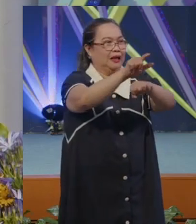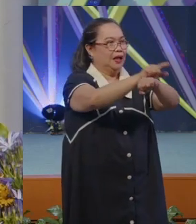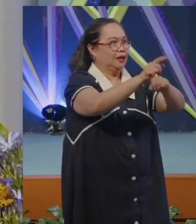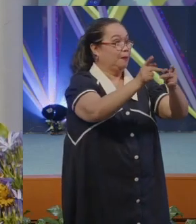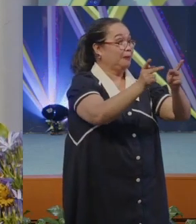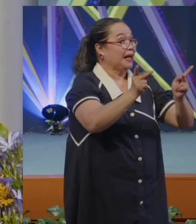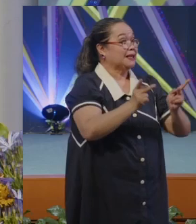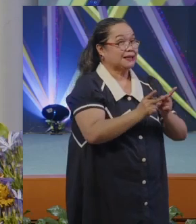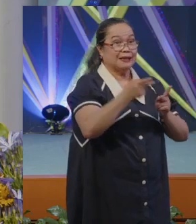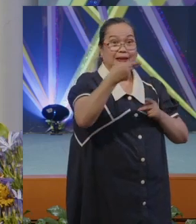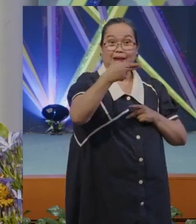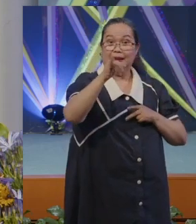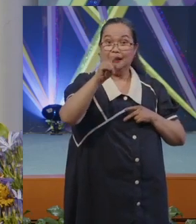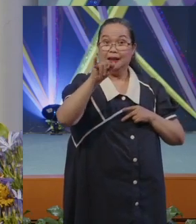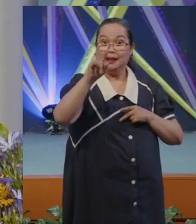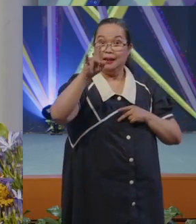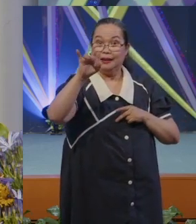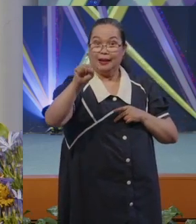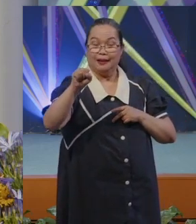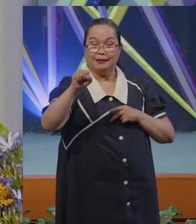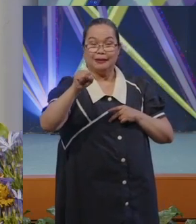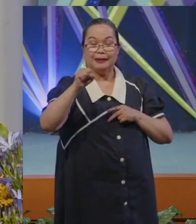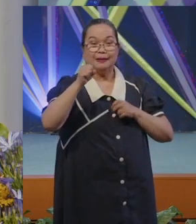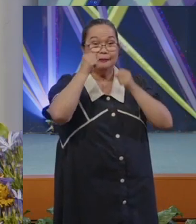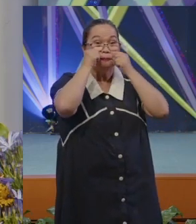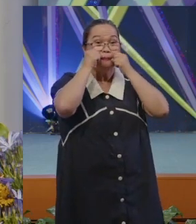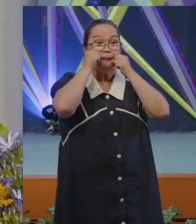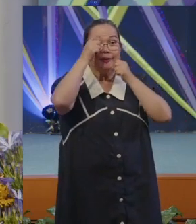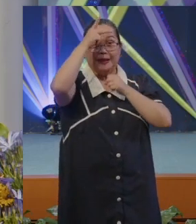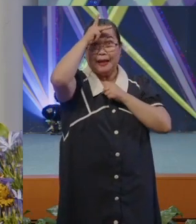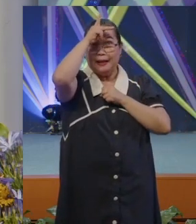Hittites. Portions of Saudi Arabia and Jordan.